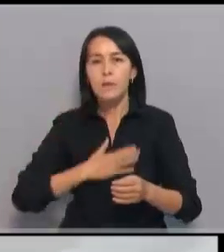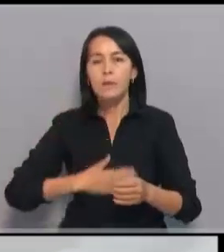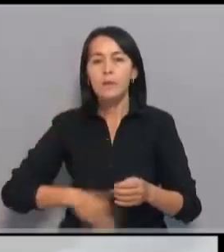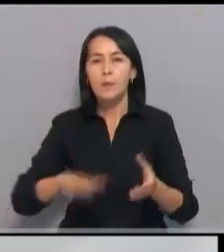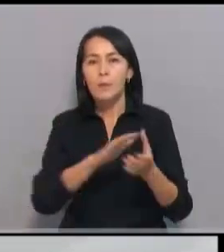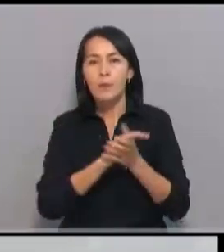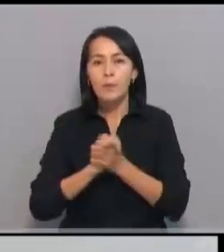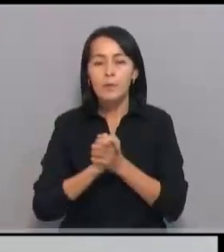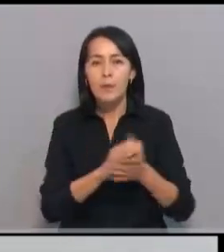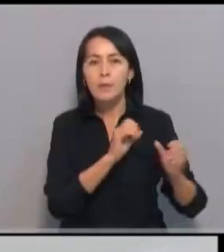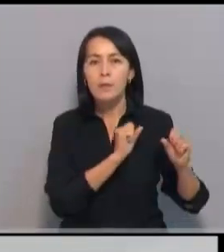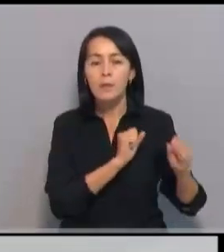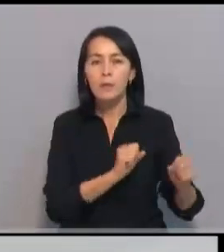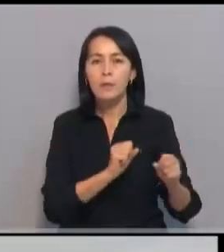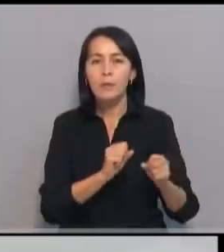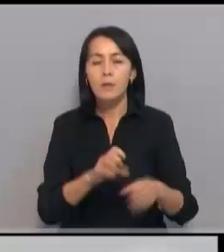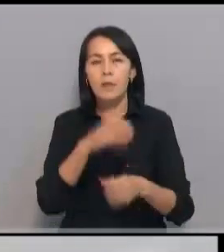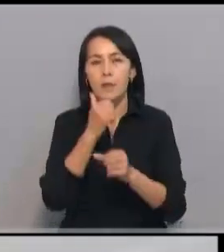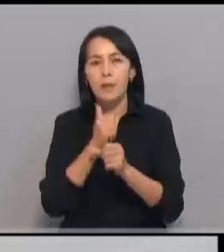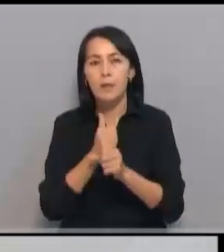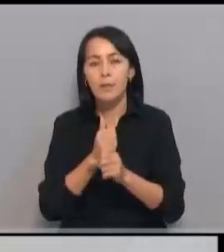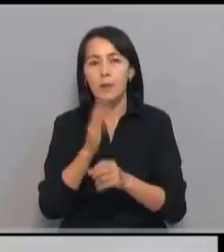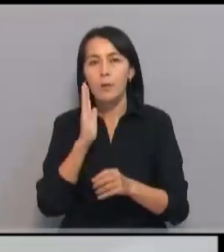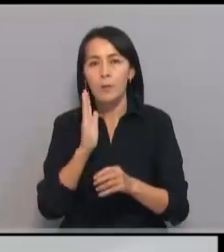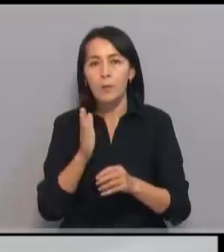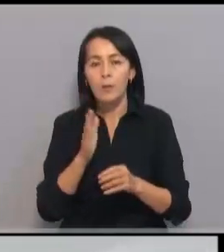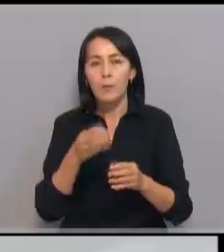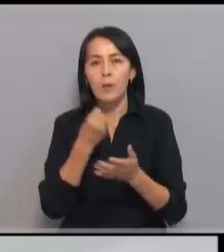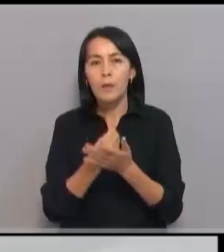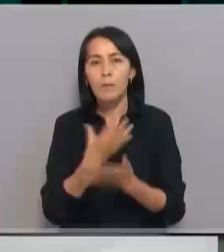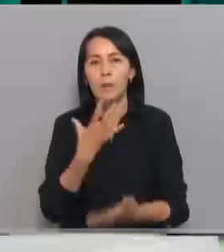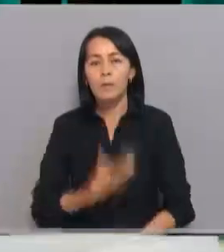пен бейбітшіліктің сақталуына негіз болуымен құнды.